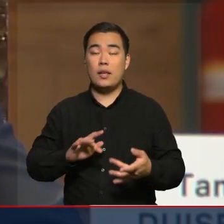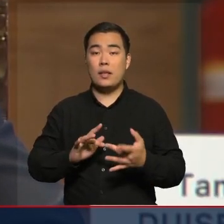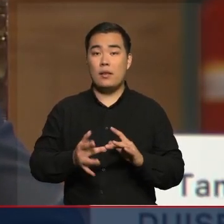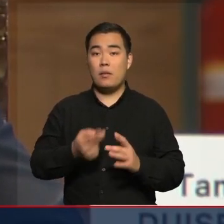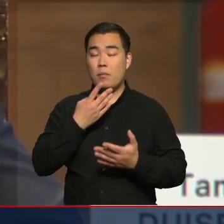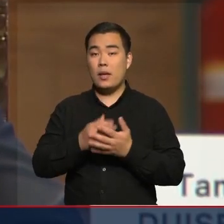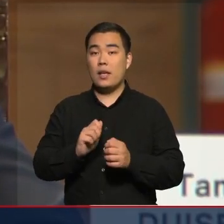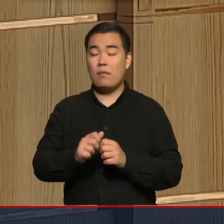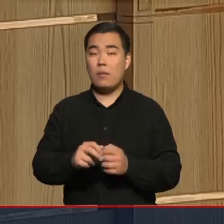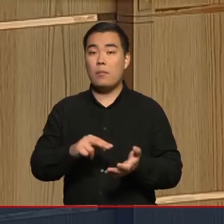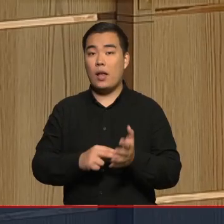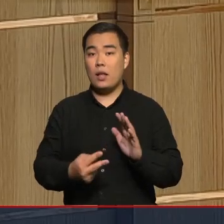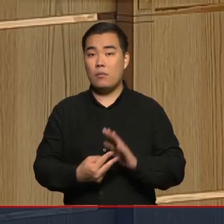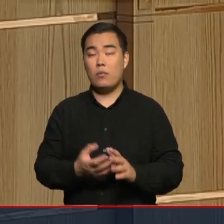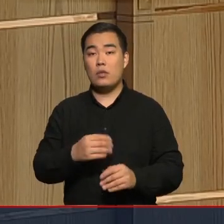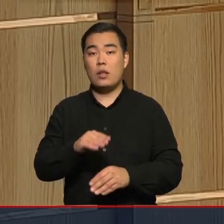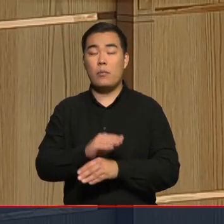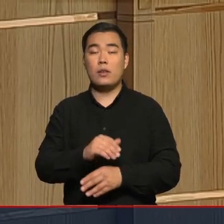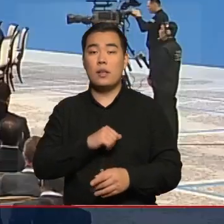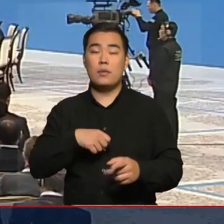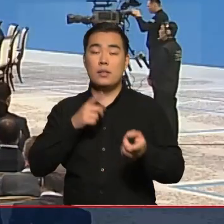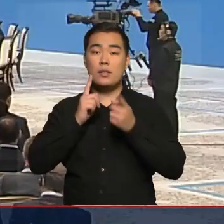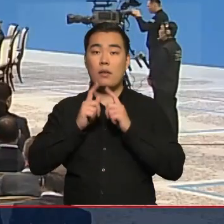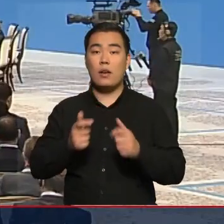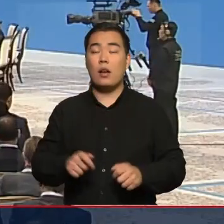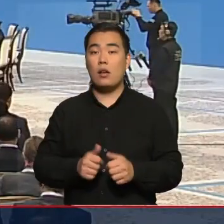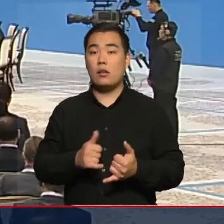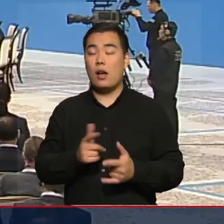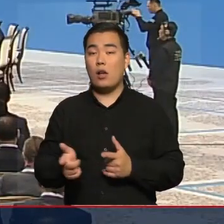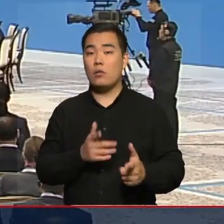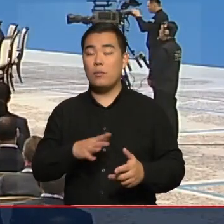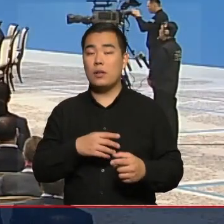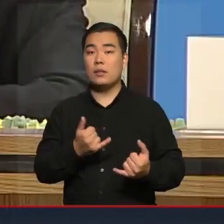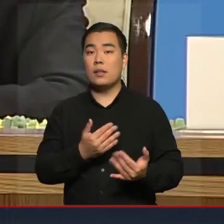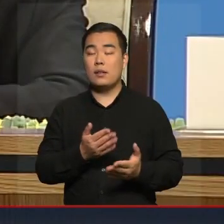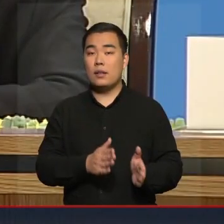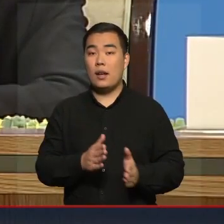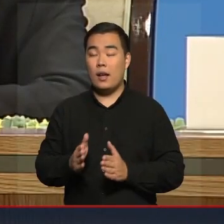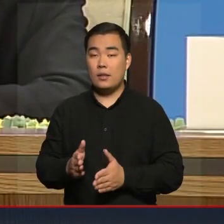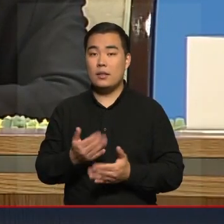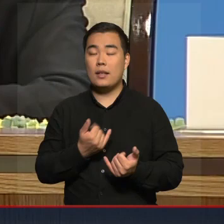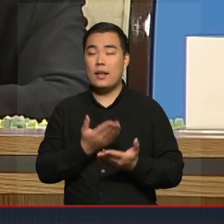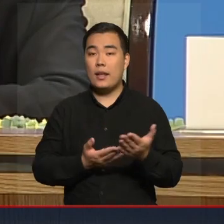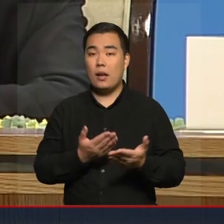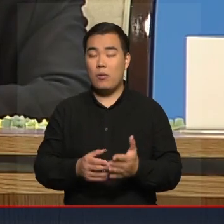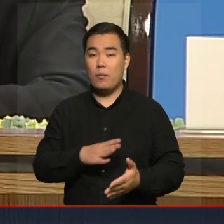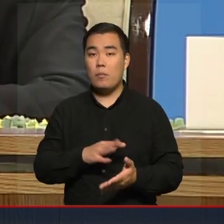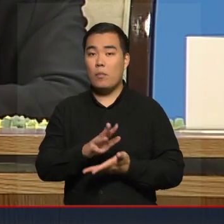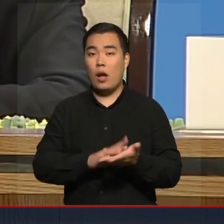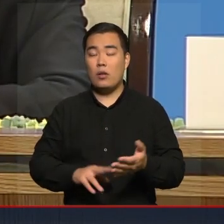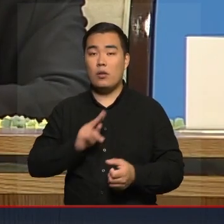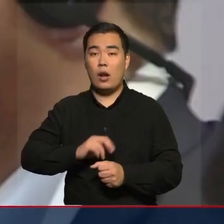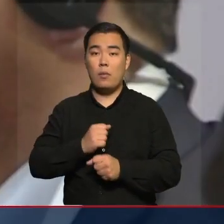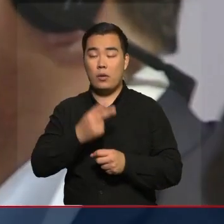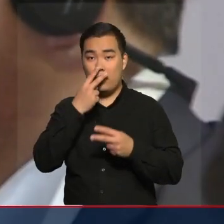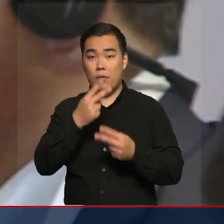инвестиционной платформы Кроме того Члены совета подготовили ещё ряд рекомендаций продолжить работу над